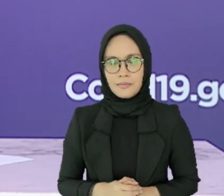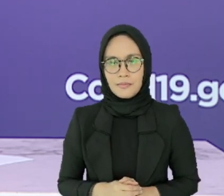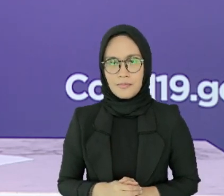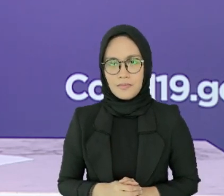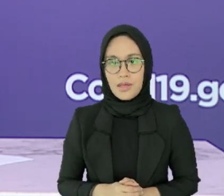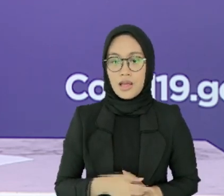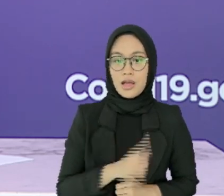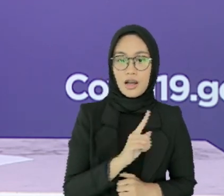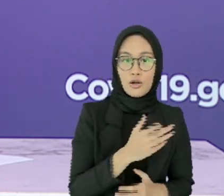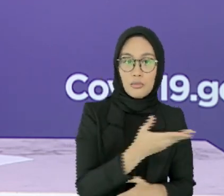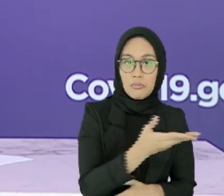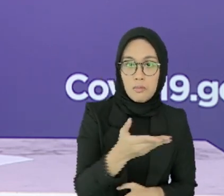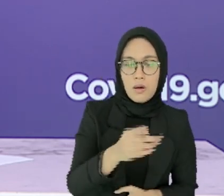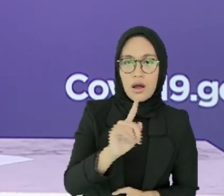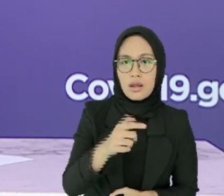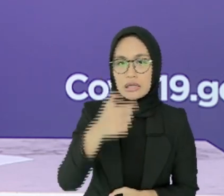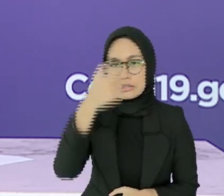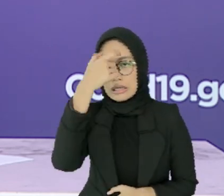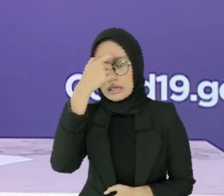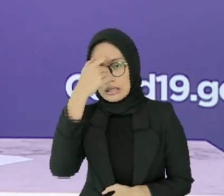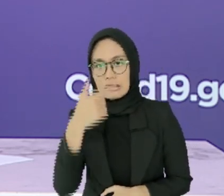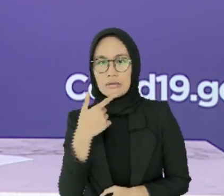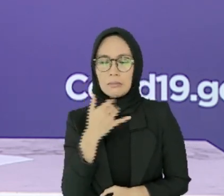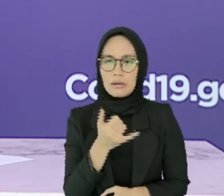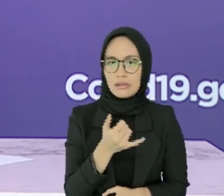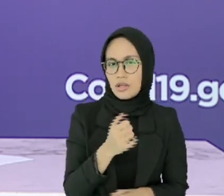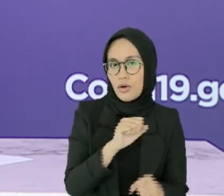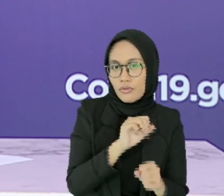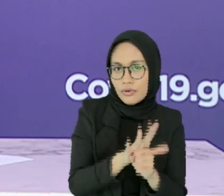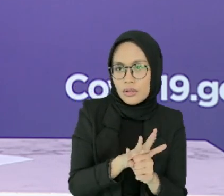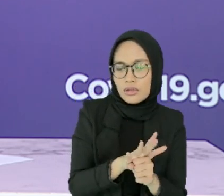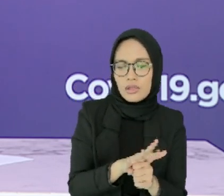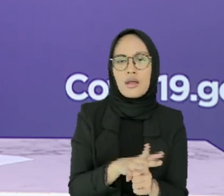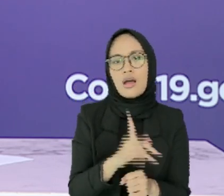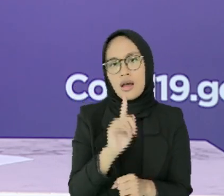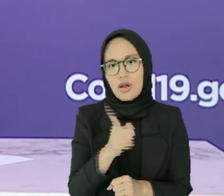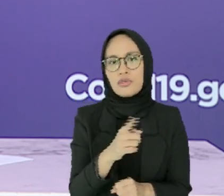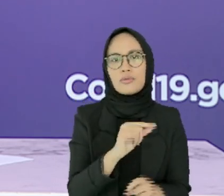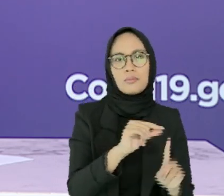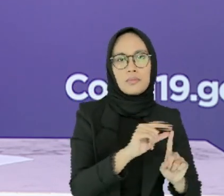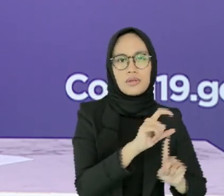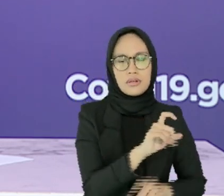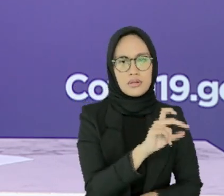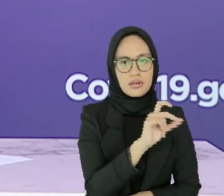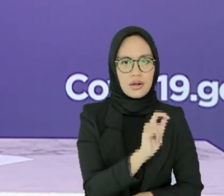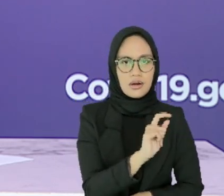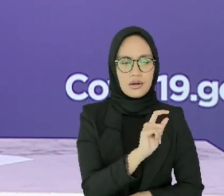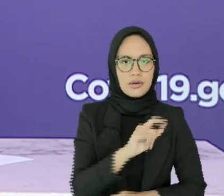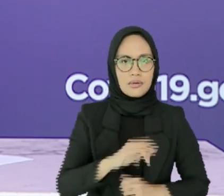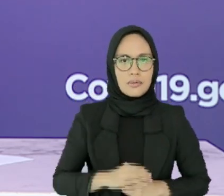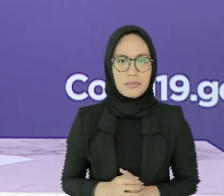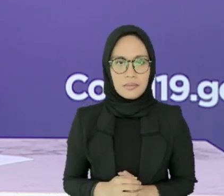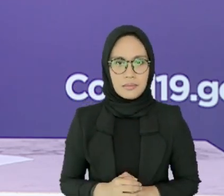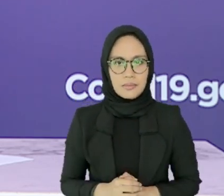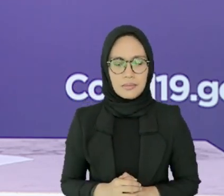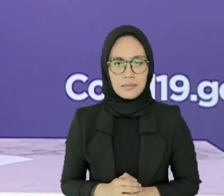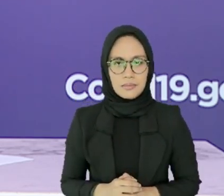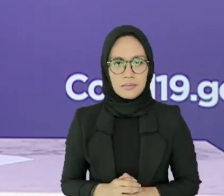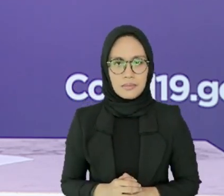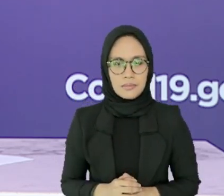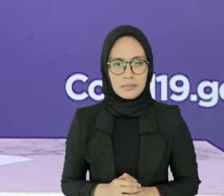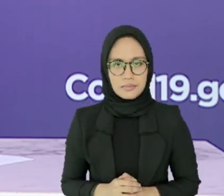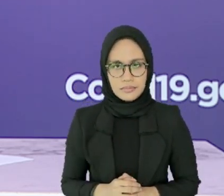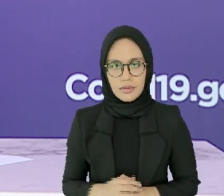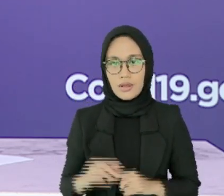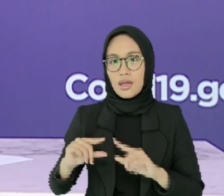mengalami gejala covert 19 maupun kontak erat dengan pasien positif Hai baik untuk hasil tes antigen